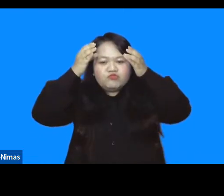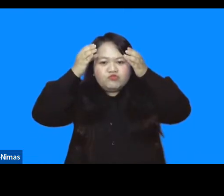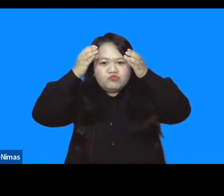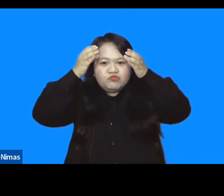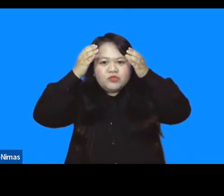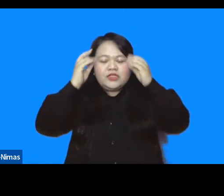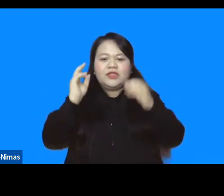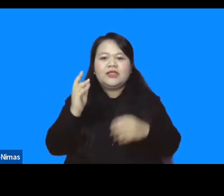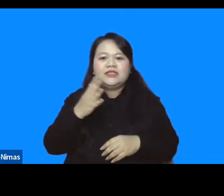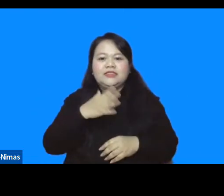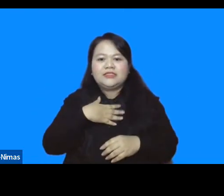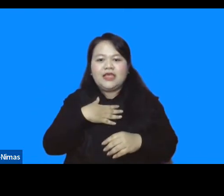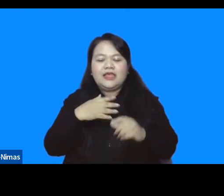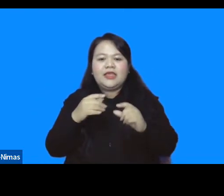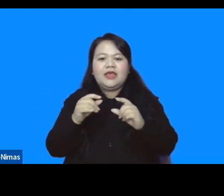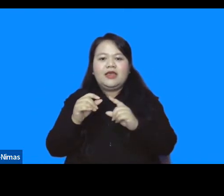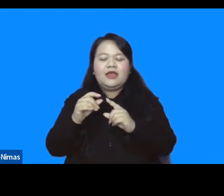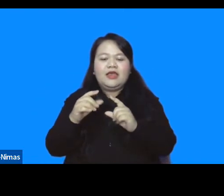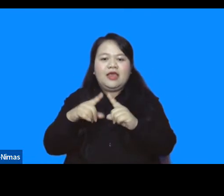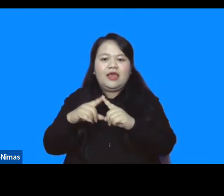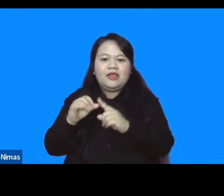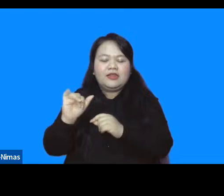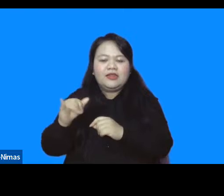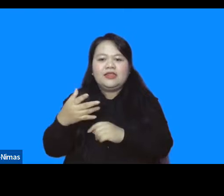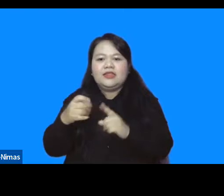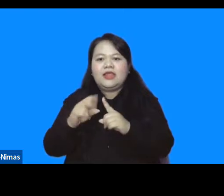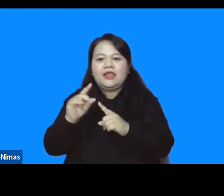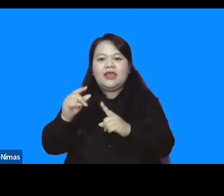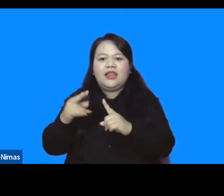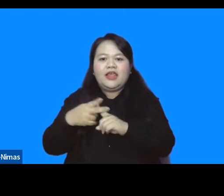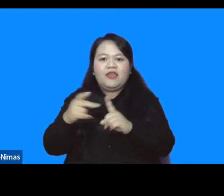Saya juga Prasetyo Adi dari PRFM mengucapkan terima